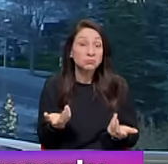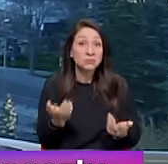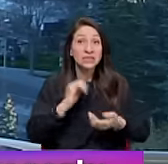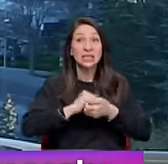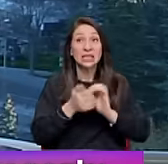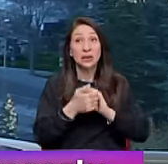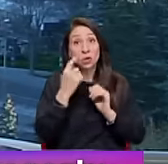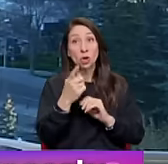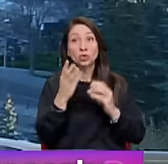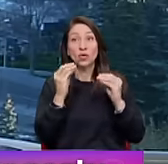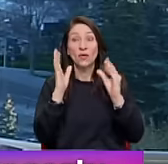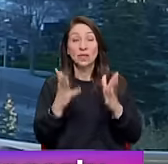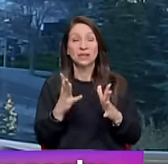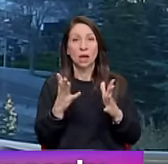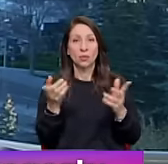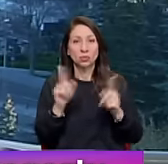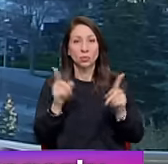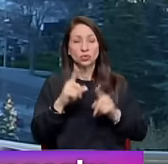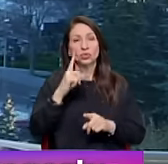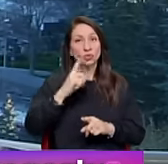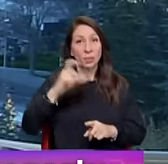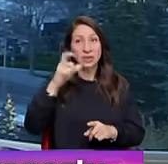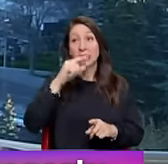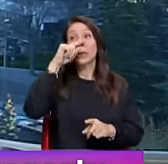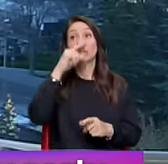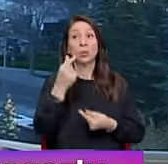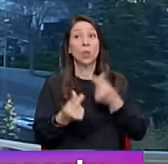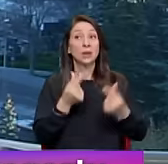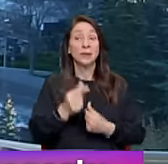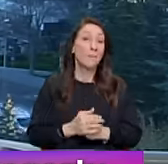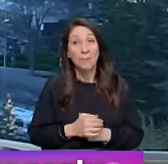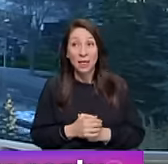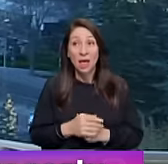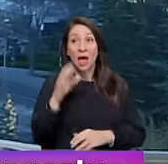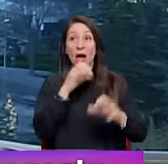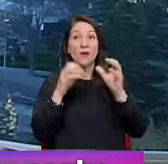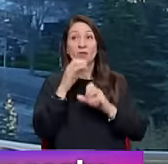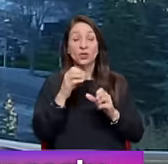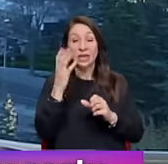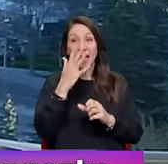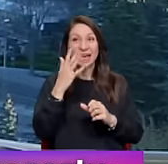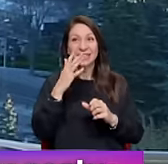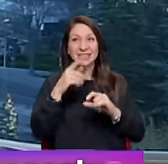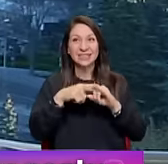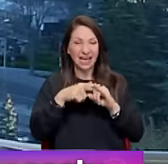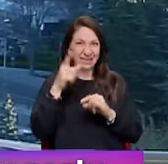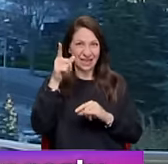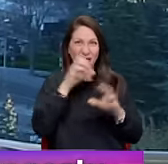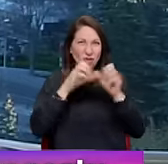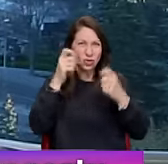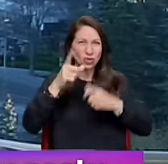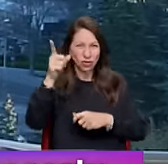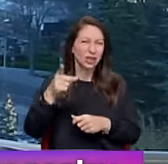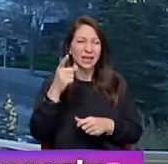Teşkilata yönelik çoğu kez buluşmasında Cumhurbaşkanı kibir uyarısında bulunuyor. Afyon Karahisar'daki görüntüyü tekrar hatırlatalım